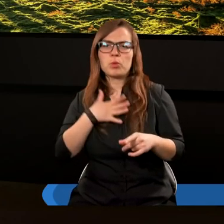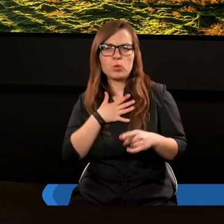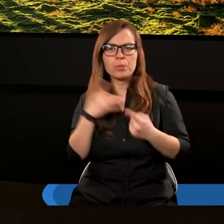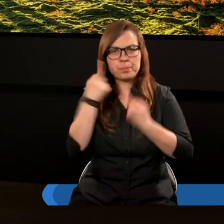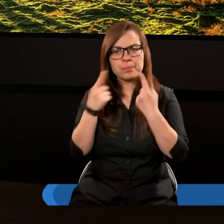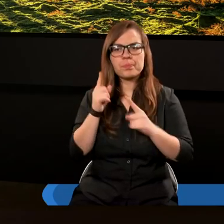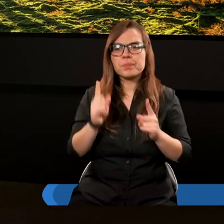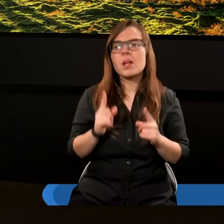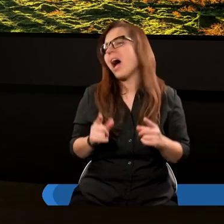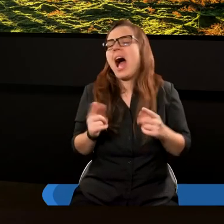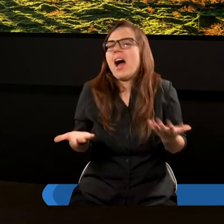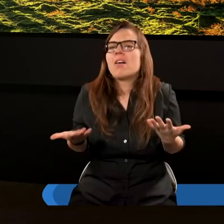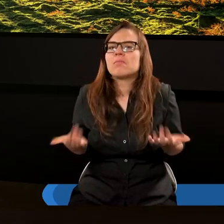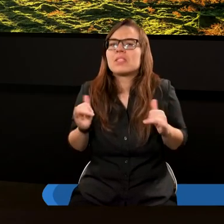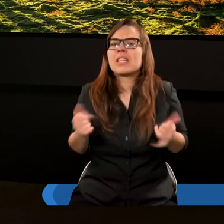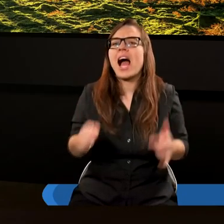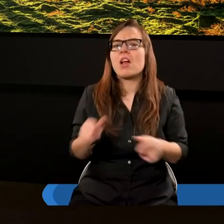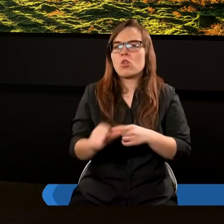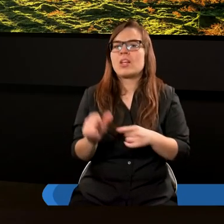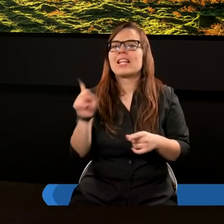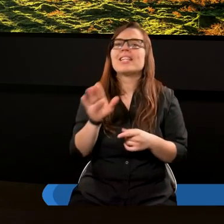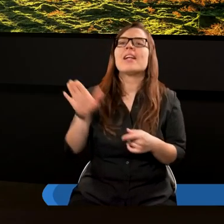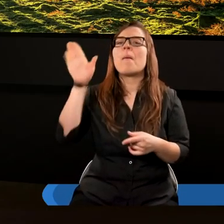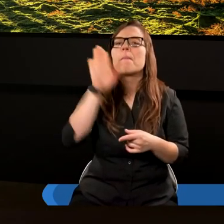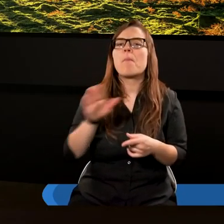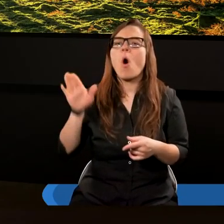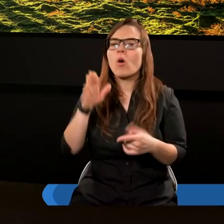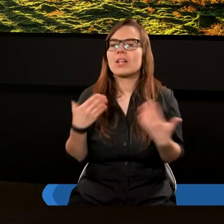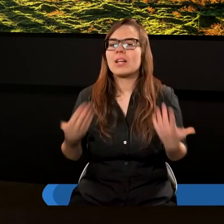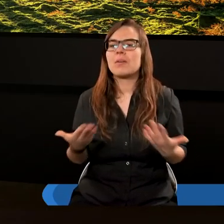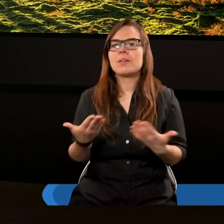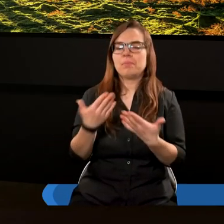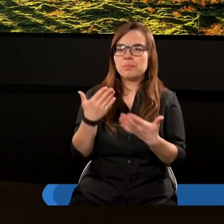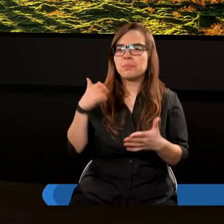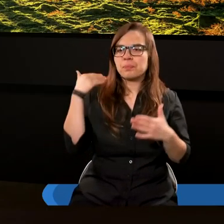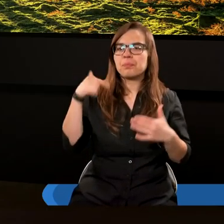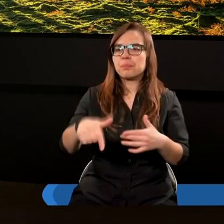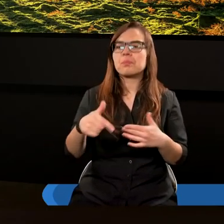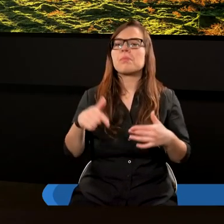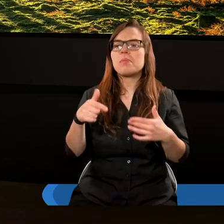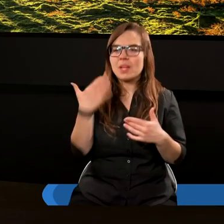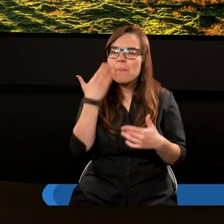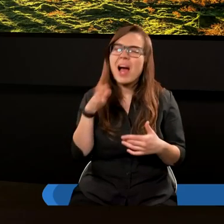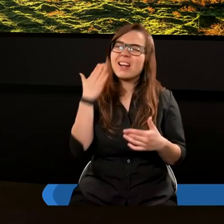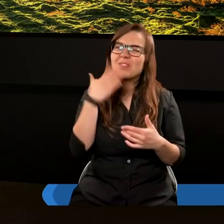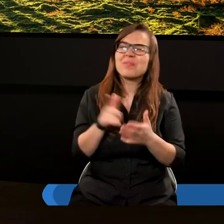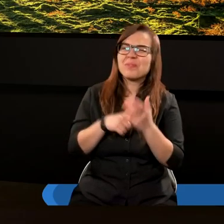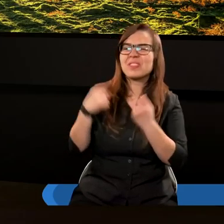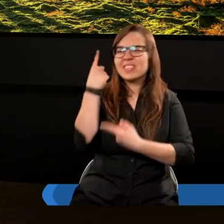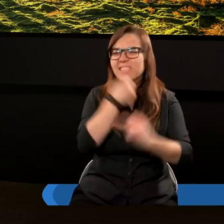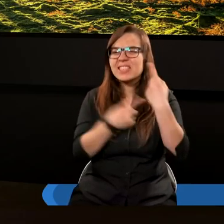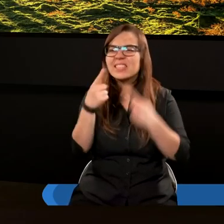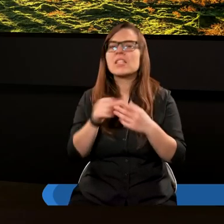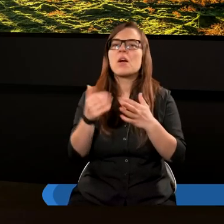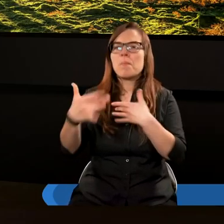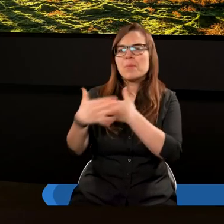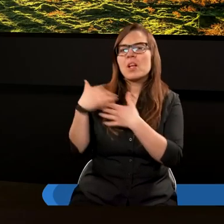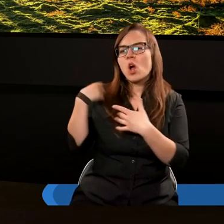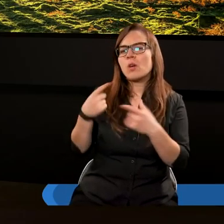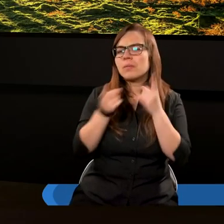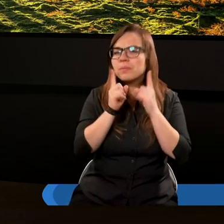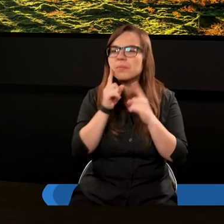Ale właśnie, jak to jest z tym Panem Bogiem? Ja całkiem niedawno namawiałem bardzo długo pewną bliską mi osobę,